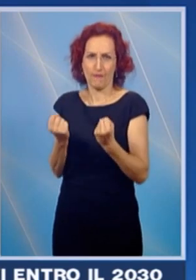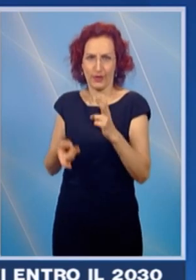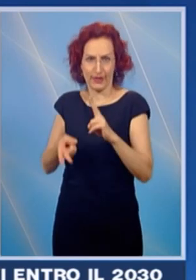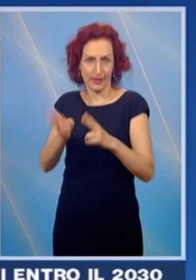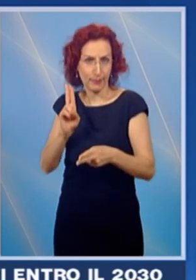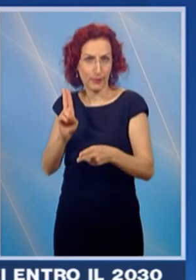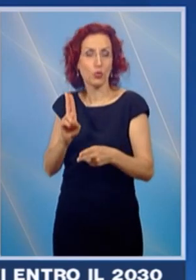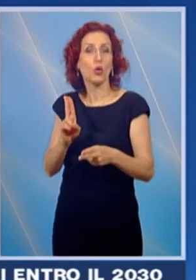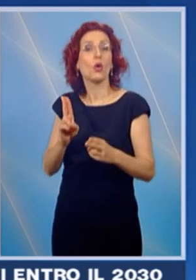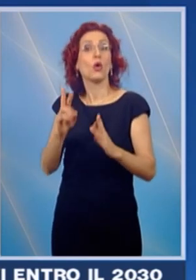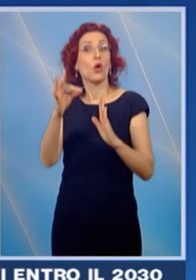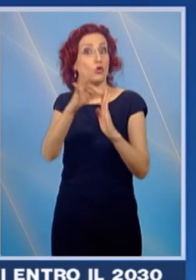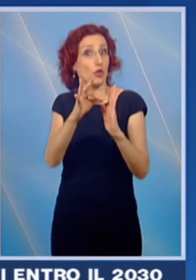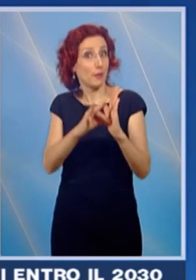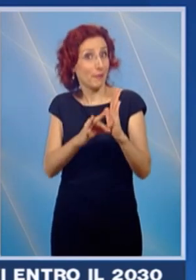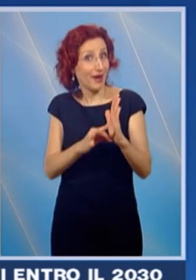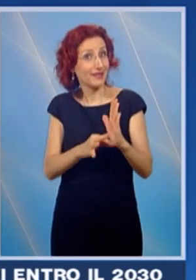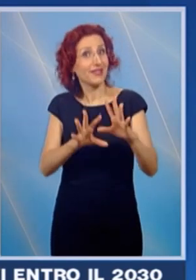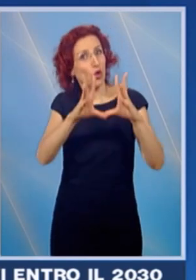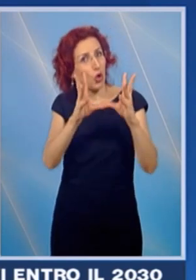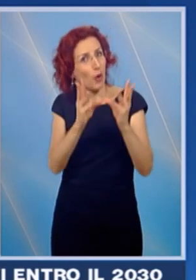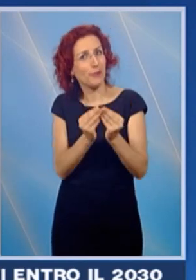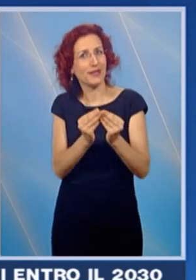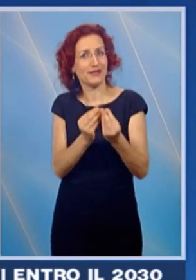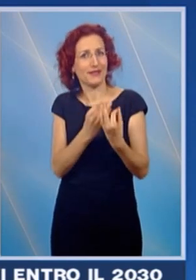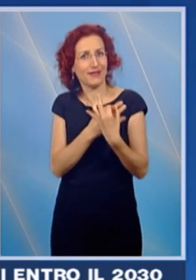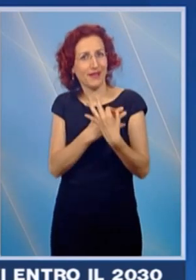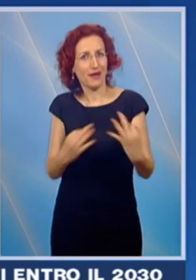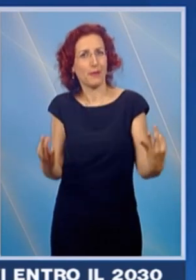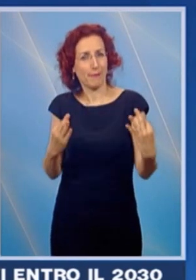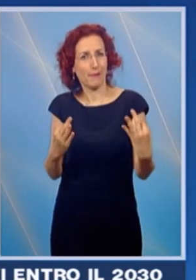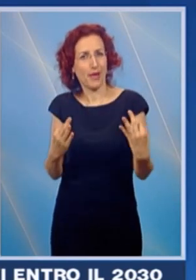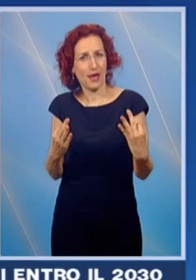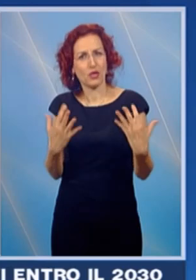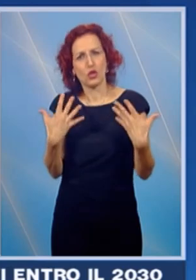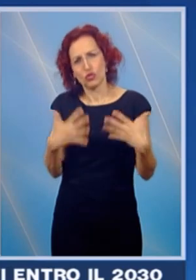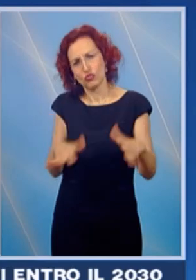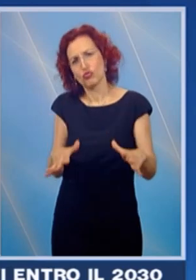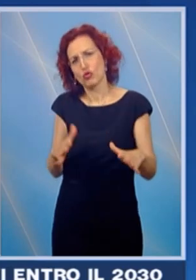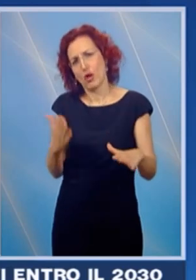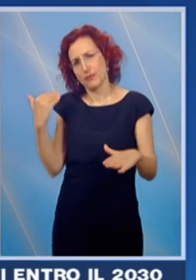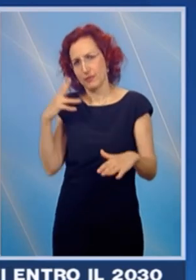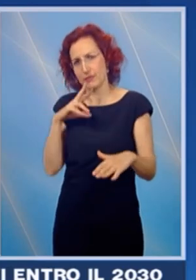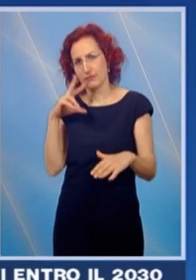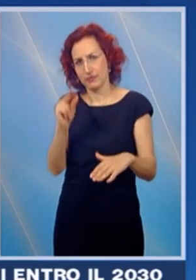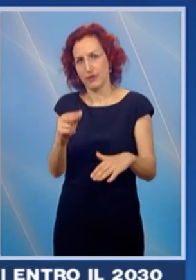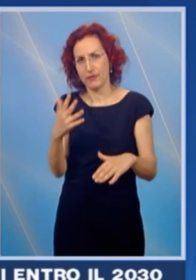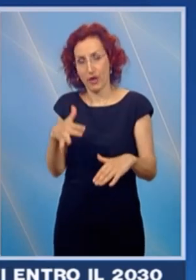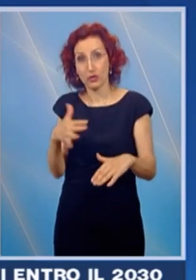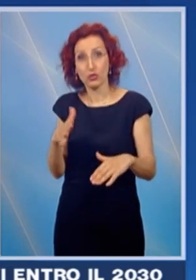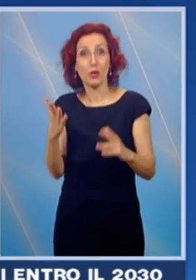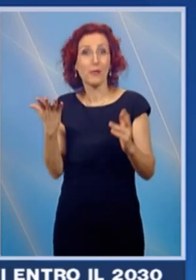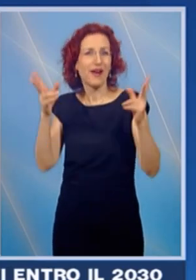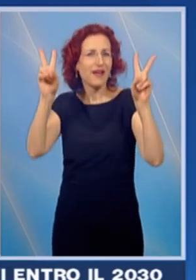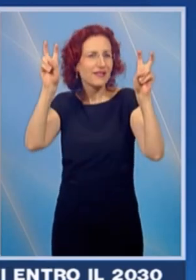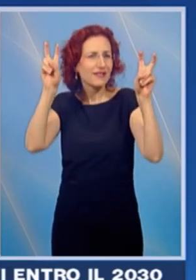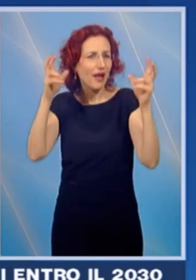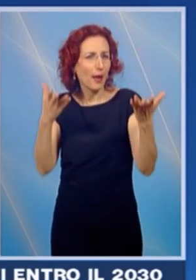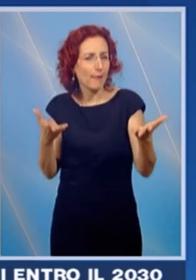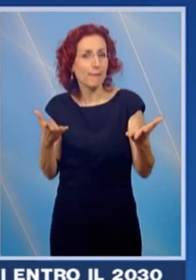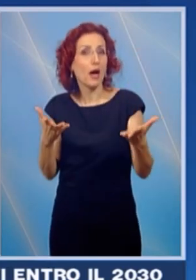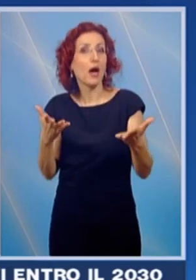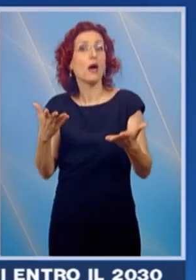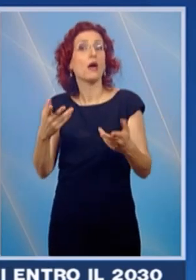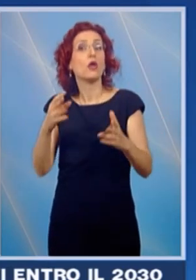normativo relativo alle aree idonee, che è stato già affrontato. Il tema poi di fondo è che molto spesso le